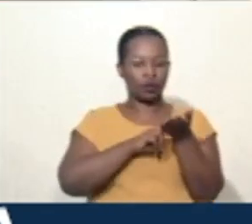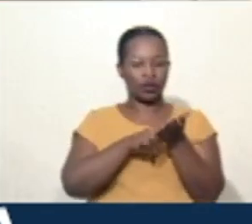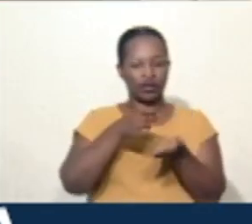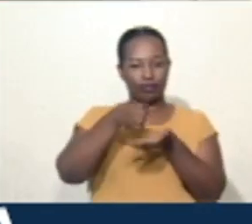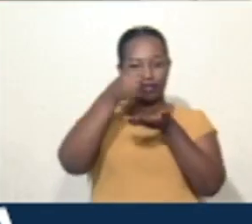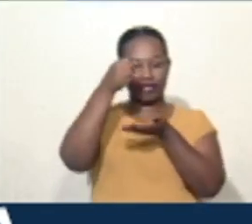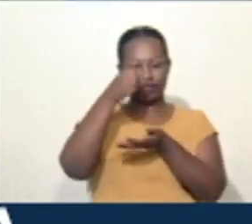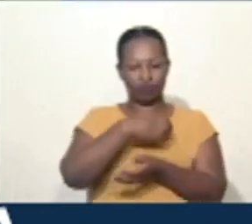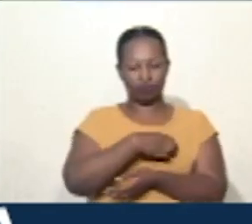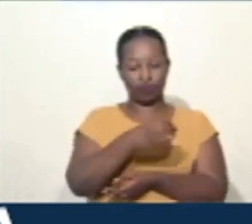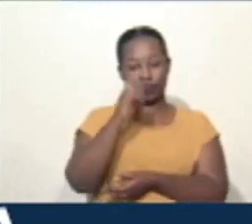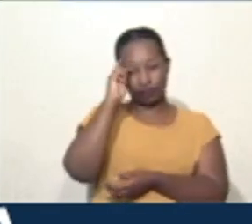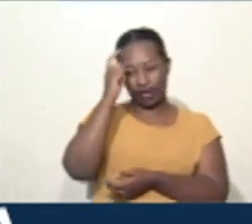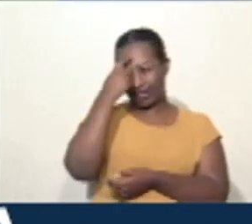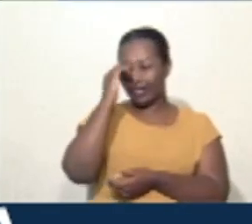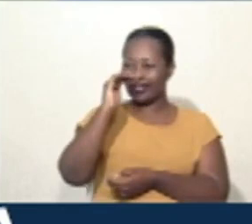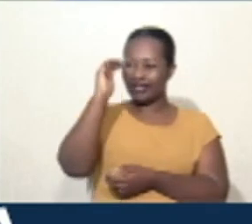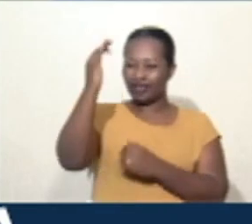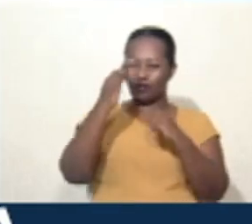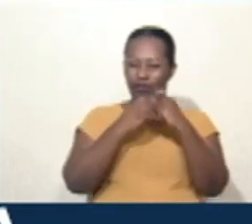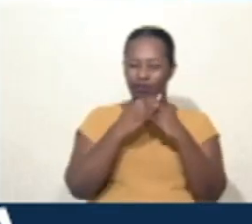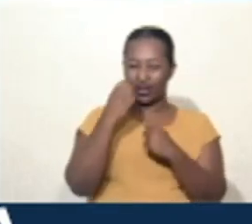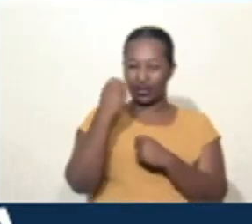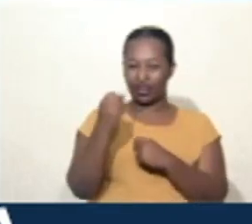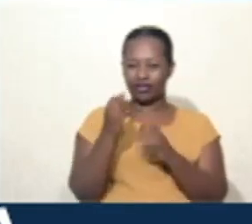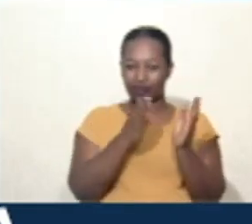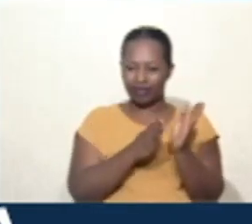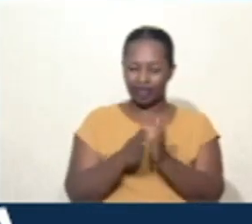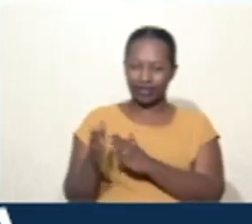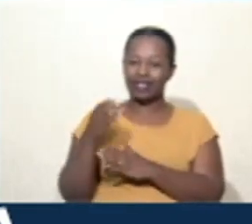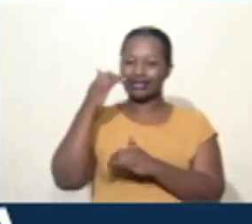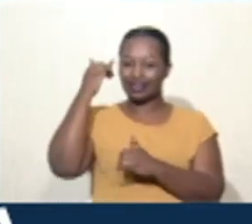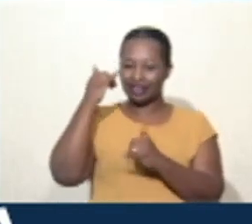n'umutungo bya leta n'inzego 85 bikaba biteganyijwe